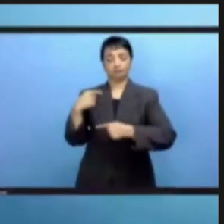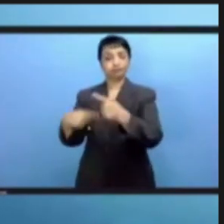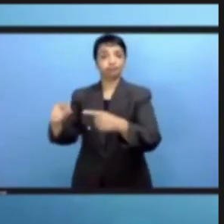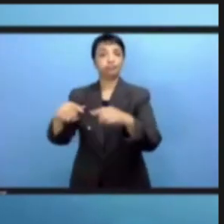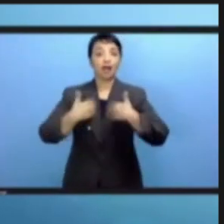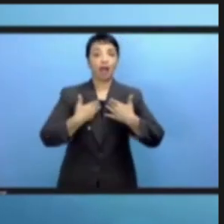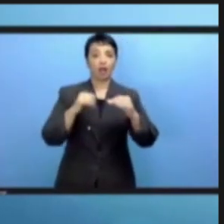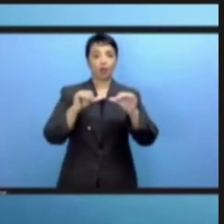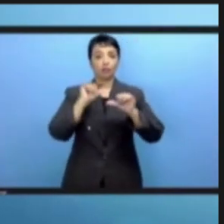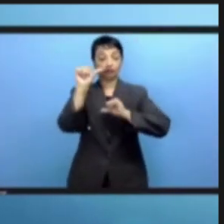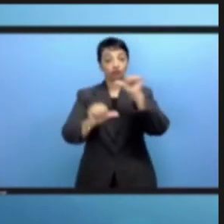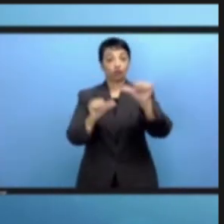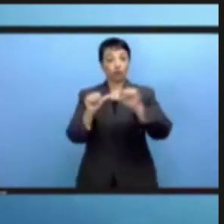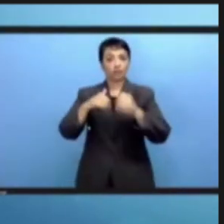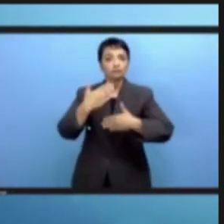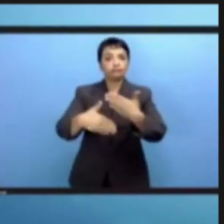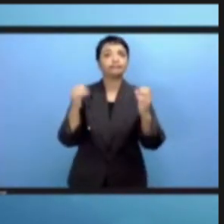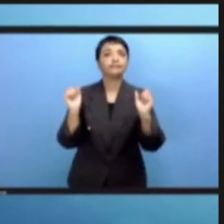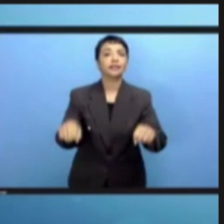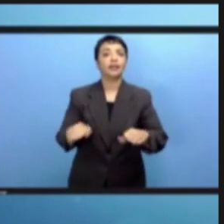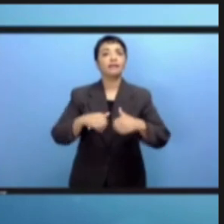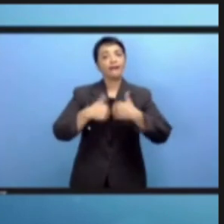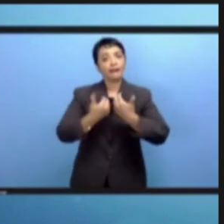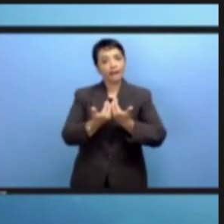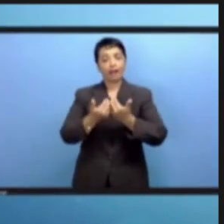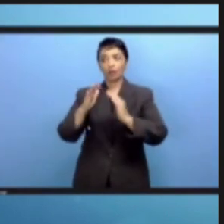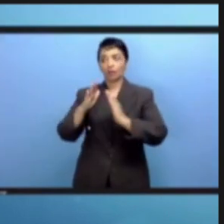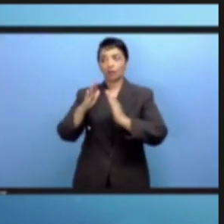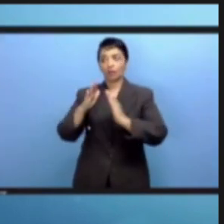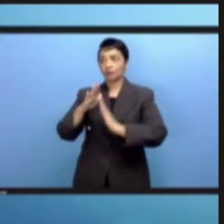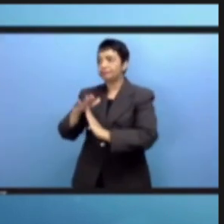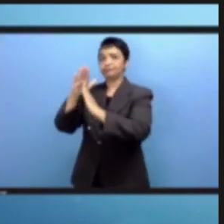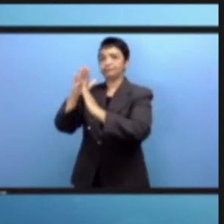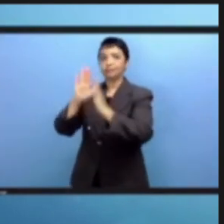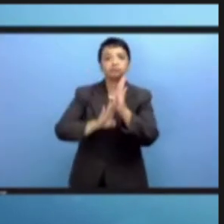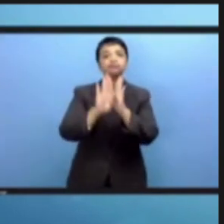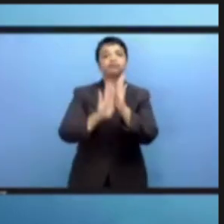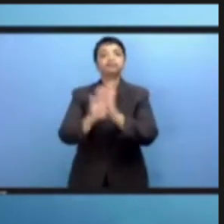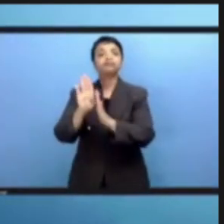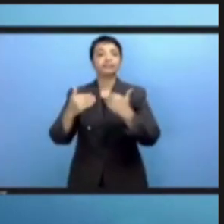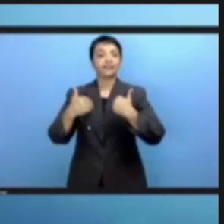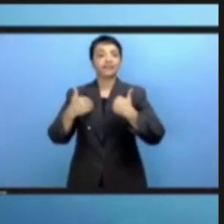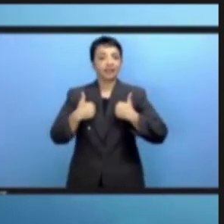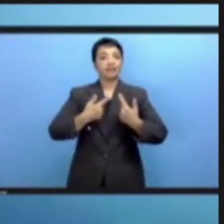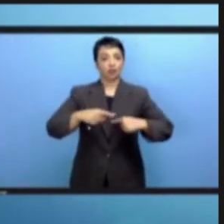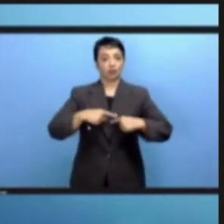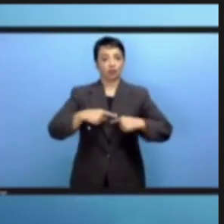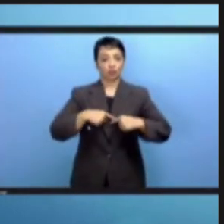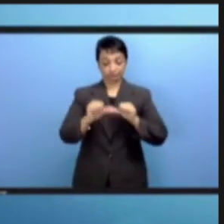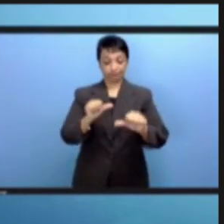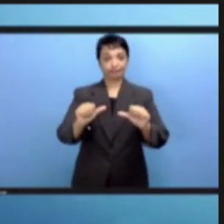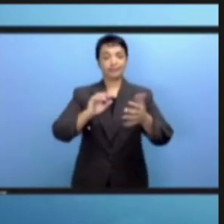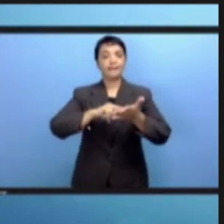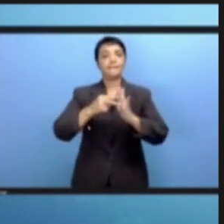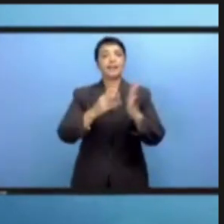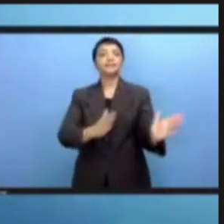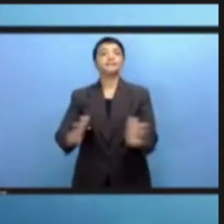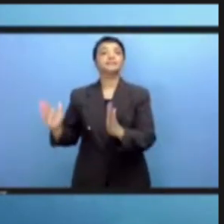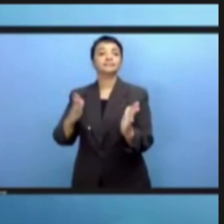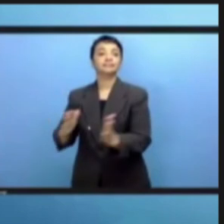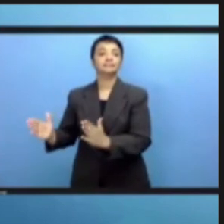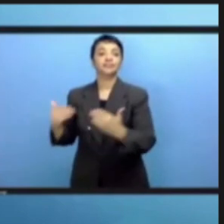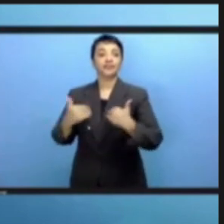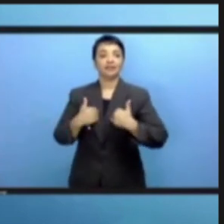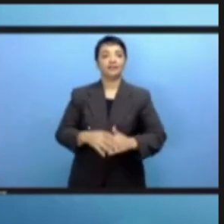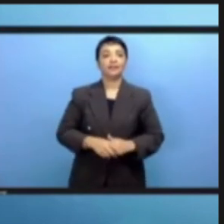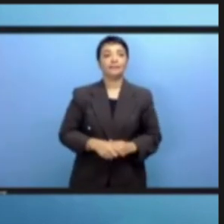к югу от Сахары это особенно очевидно. Однако мы стремимся к тому, чтобы реализовать наш суверенитет,